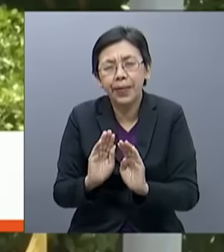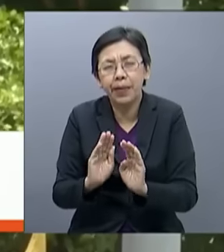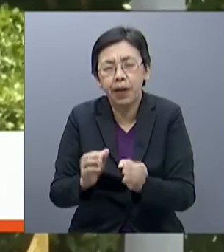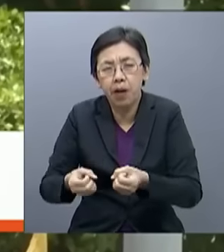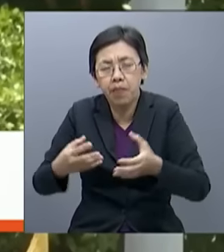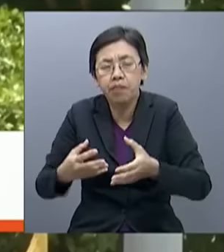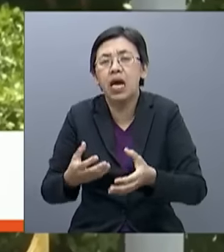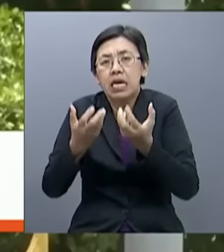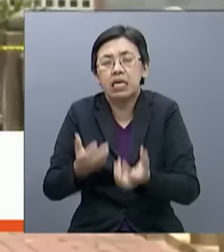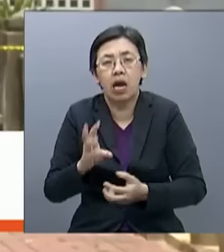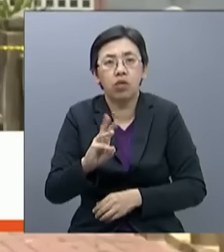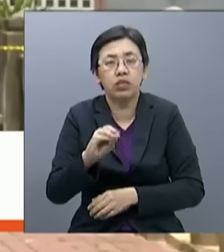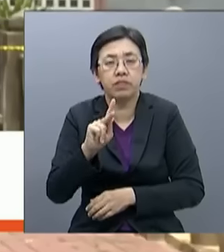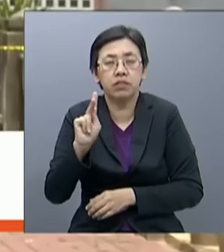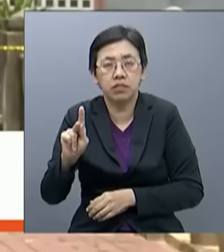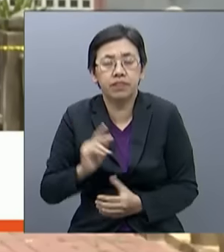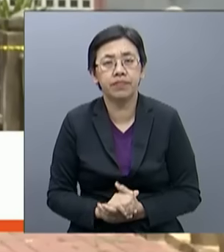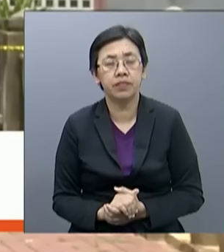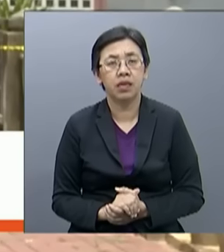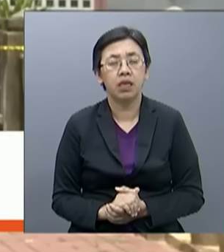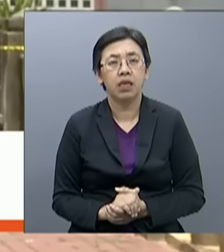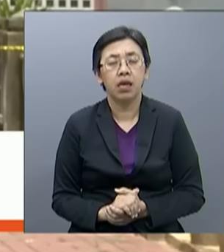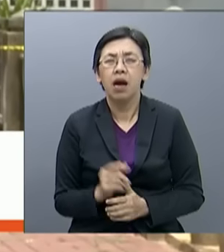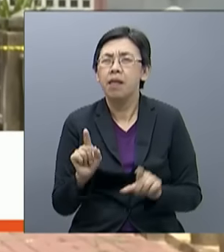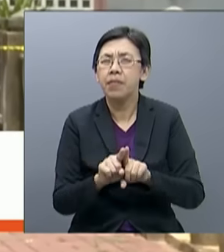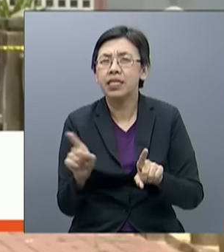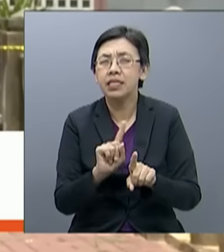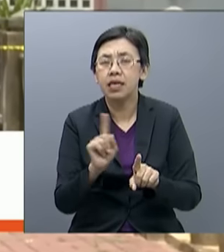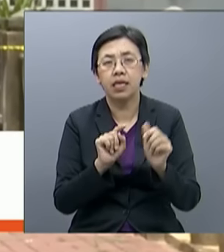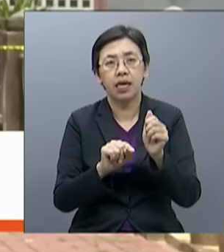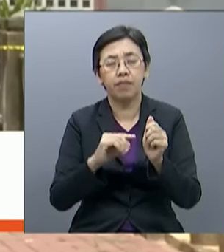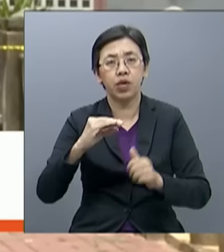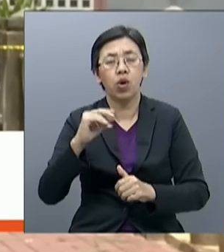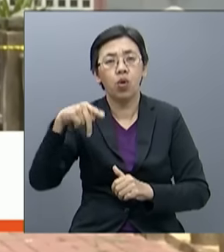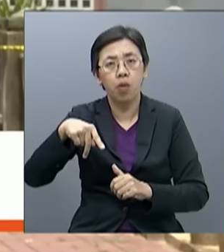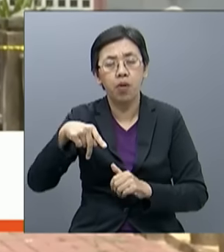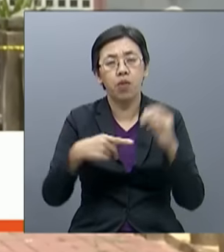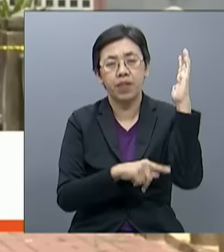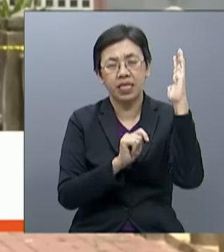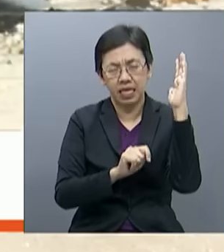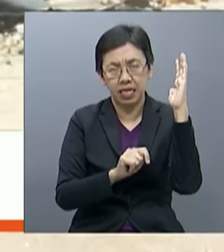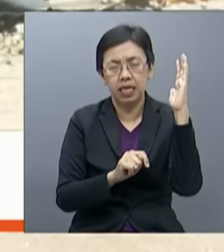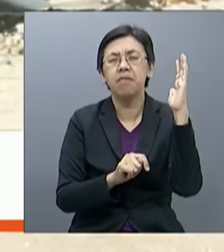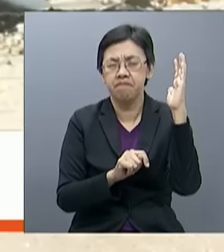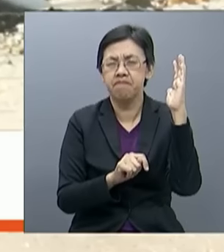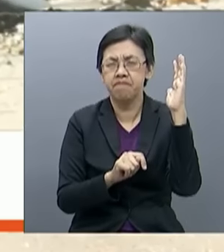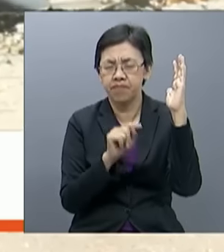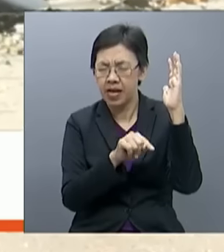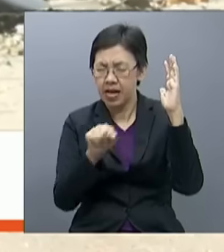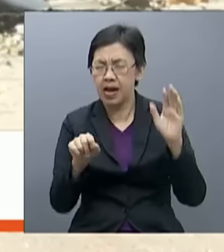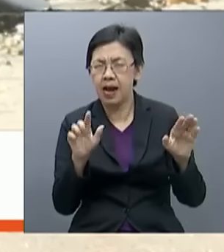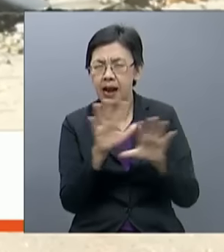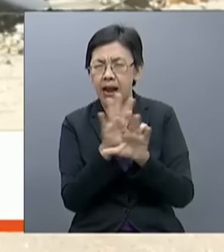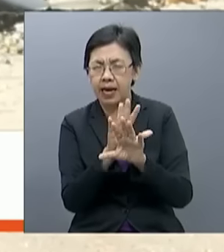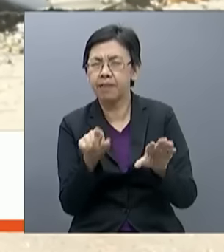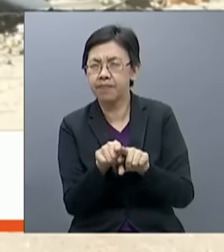ากถึง60กิโลกรัมและมีลักษณะคล้ายการก่อเหตุระเบิดที่อำเภอโคกโพจังหวัดปัตตานีค่ะโดยพลตำรวจโทปิ